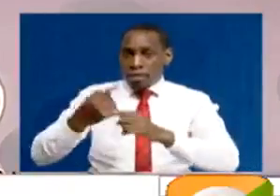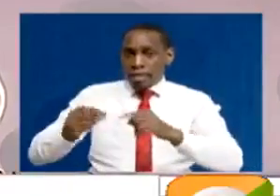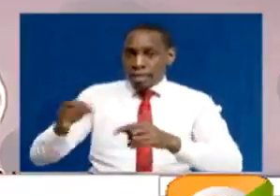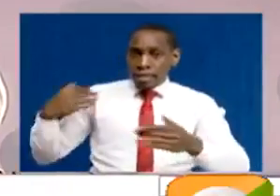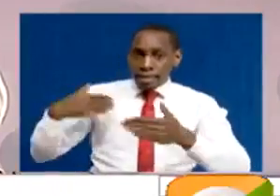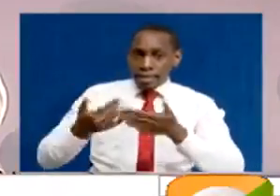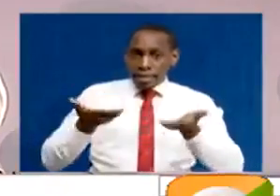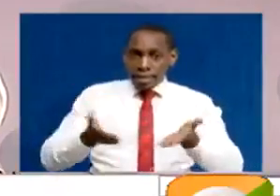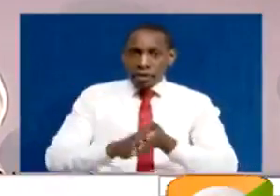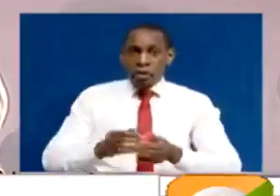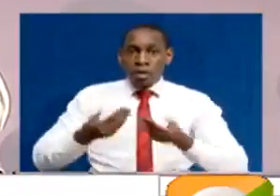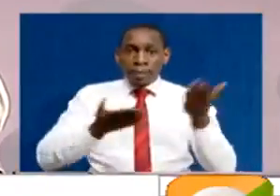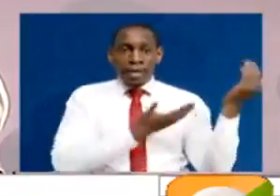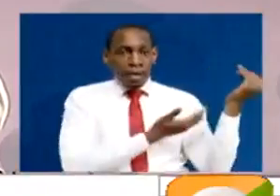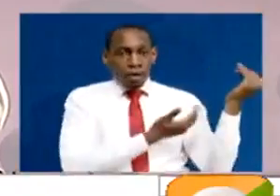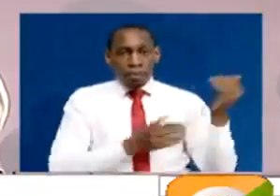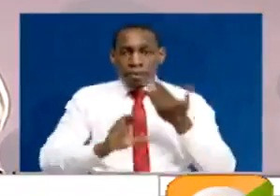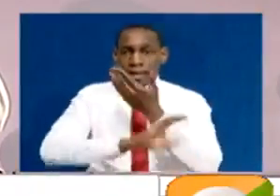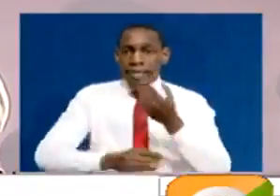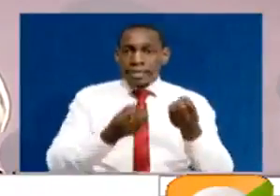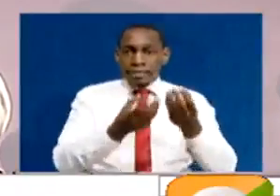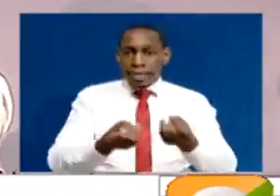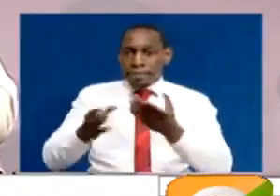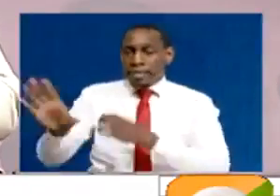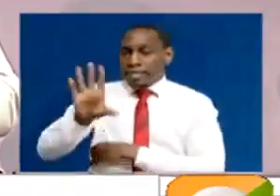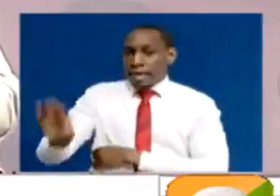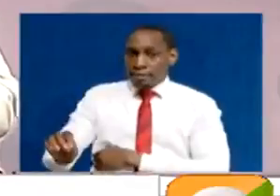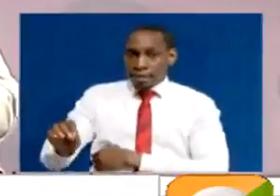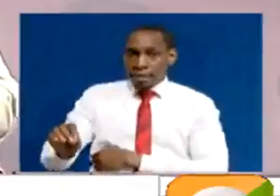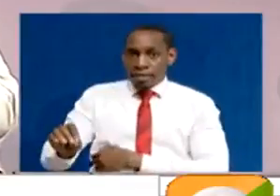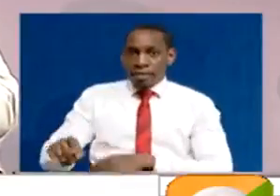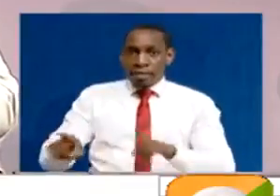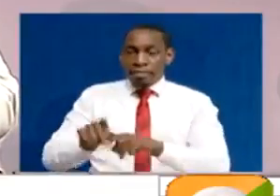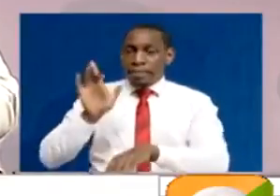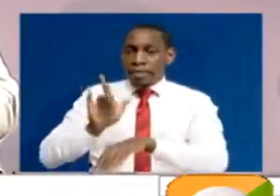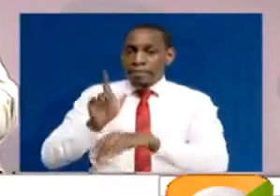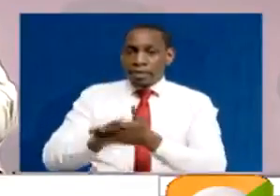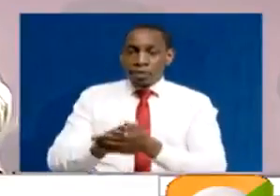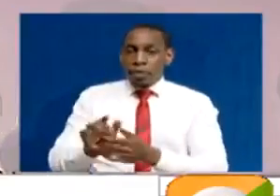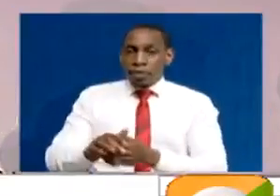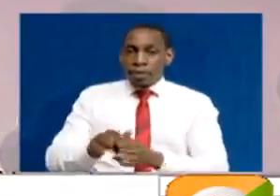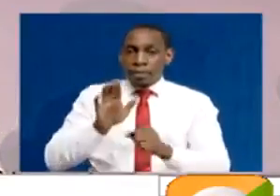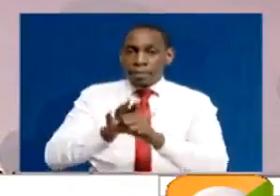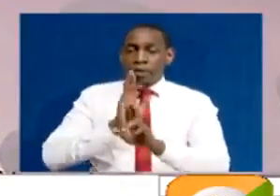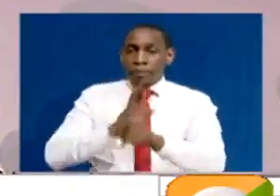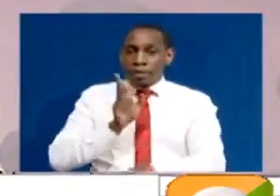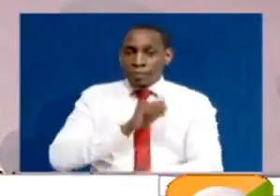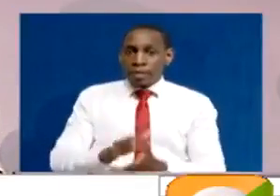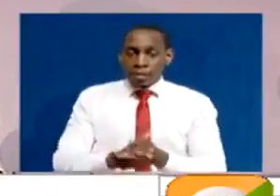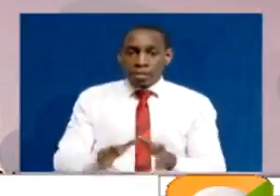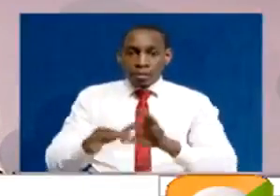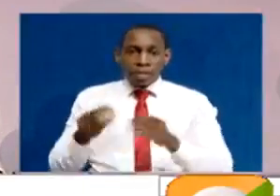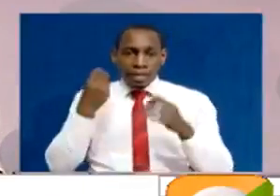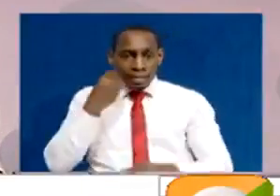miaka mitatu sasa imetoa matumaini kwa mataifa mengi ya bara la Afrika ambayo maambukizi ya juu yamerekodiwa kuhusiana